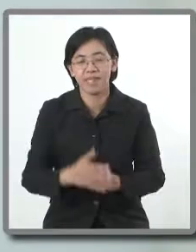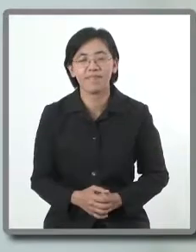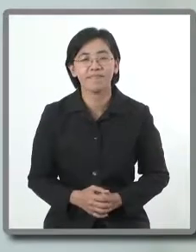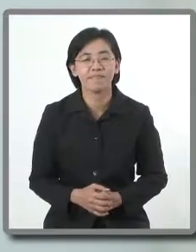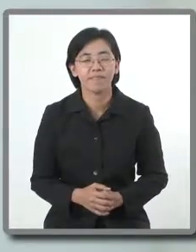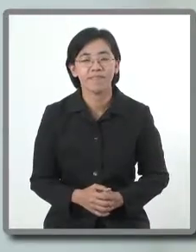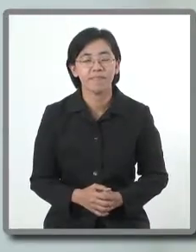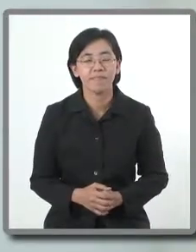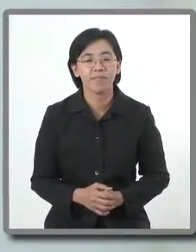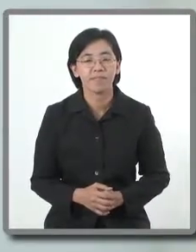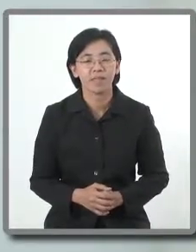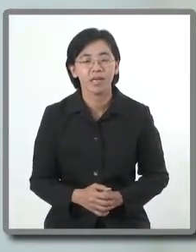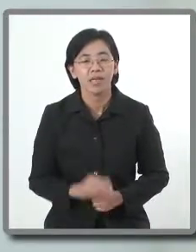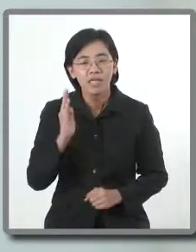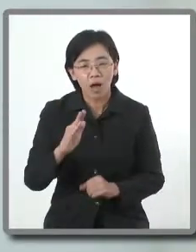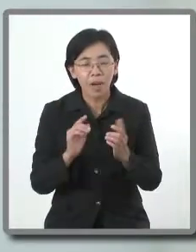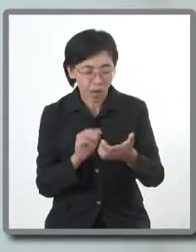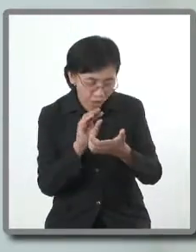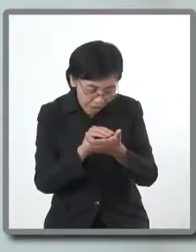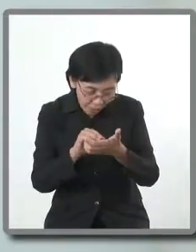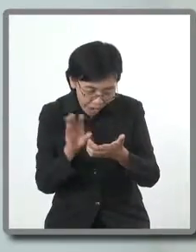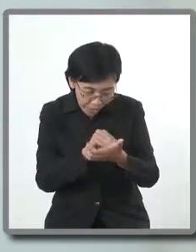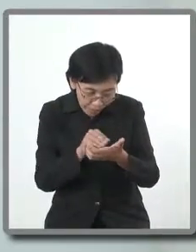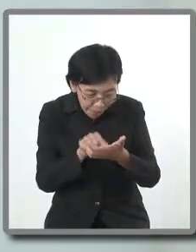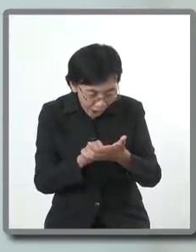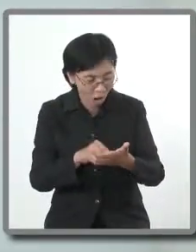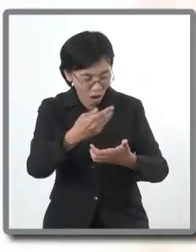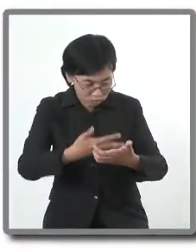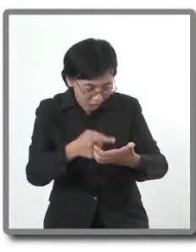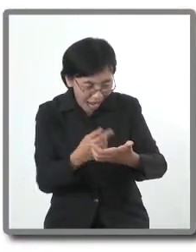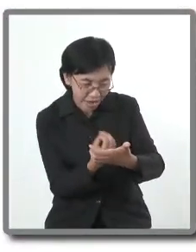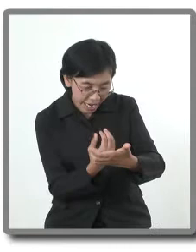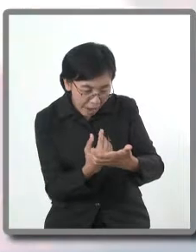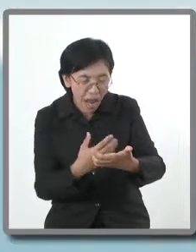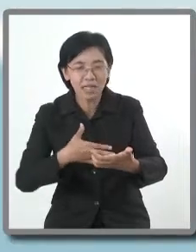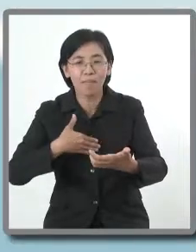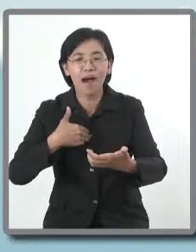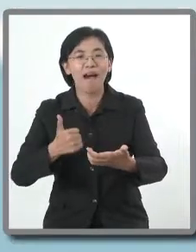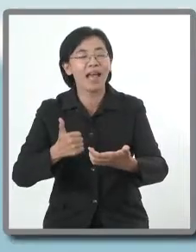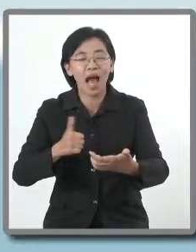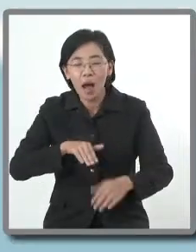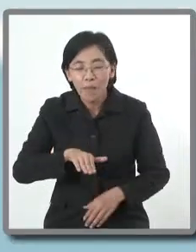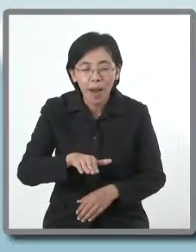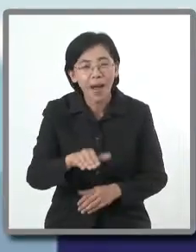จะมีความสะดวกสบายในเรื่องของข้อมูลการเดินทางมากขึ้นนะครับ